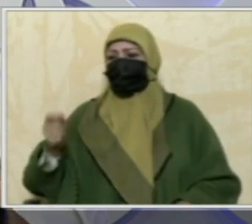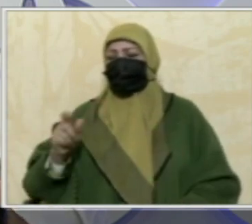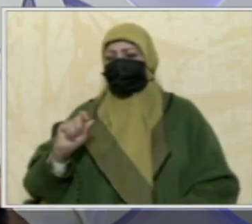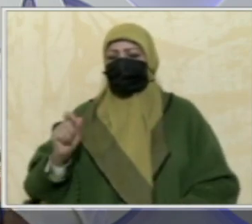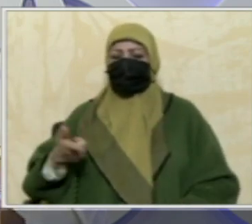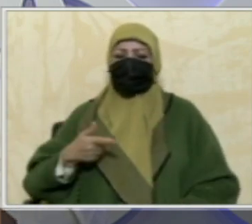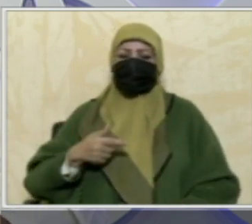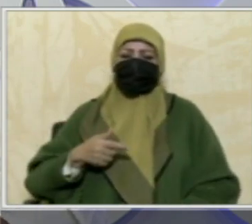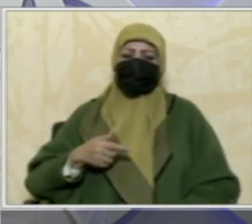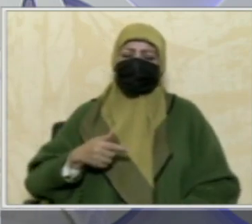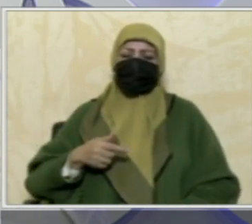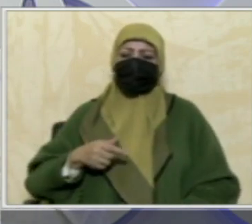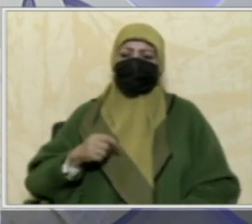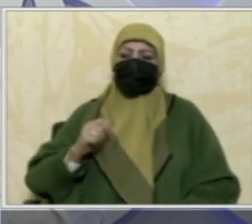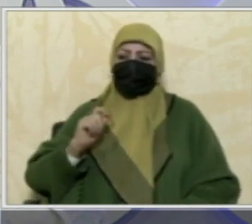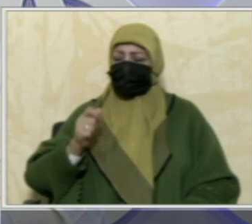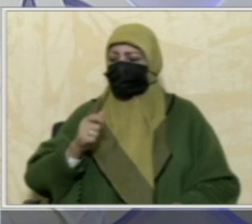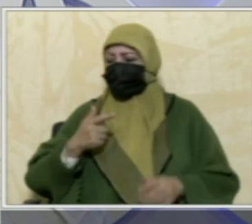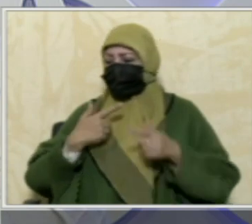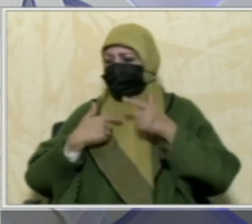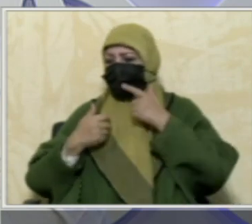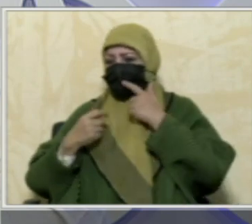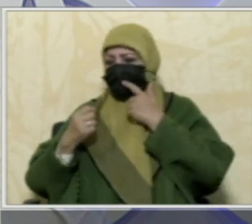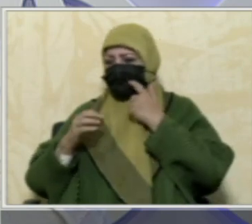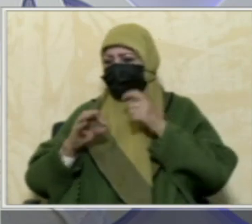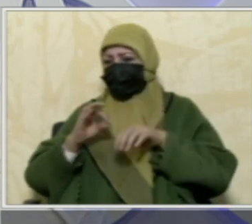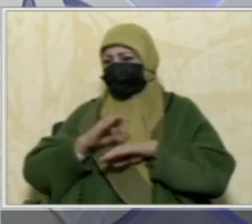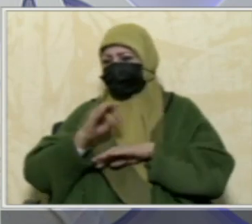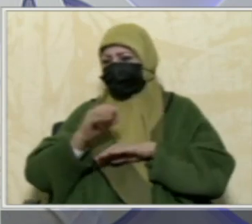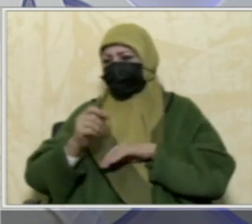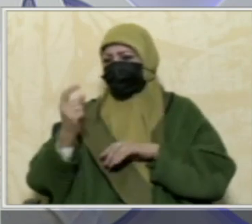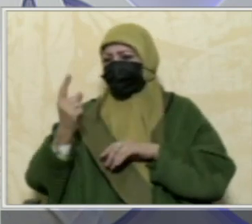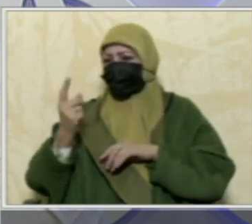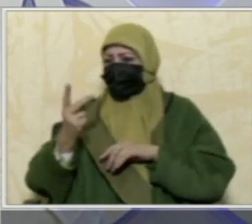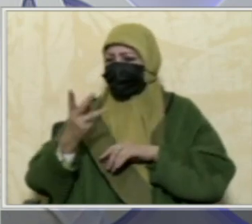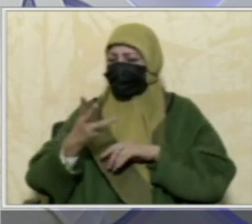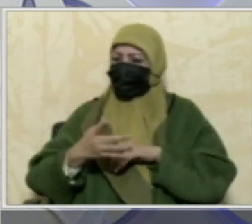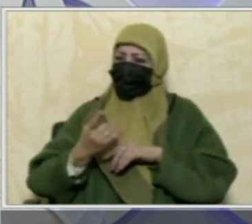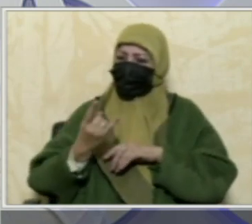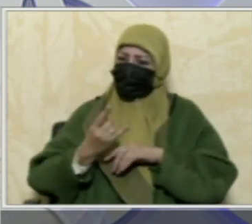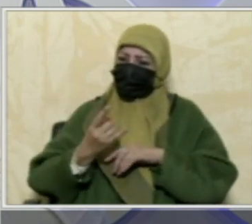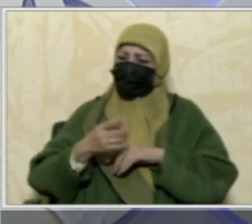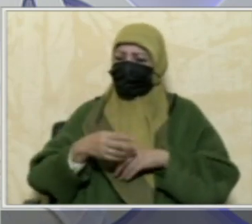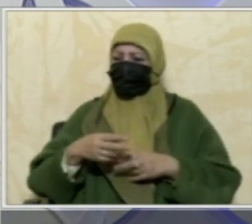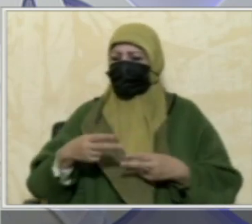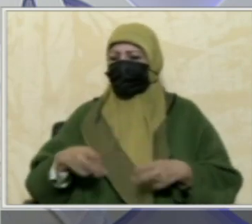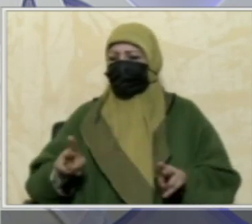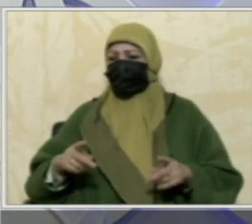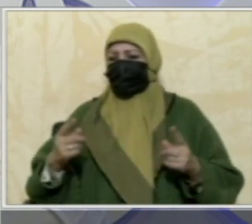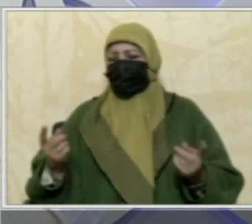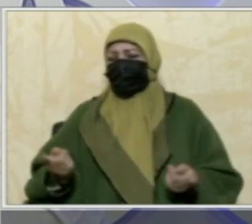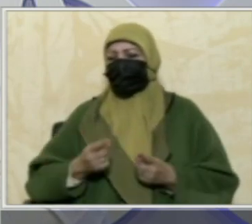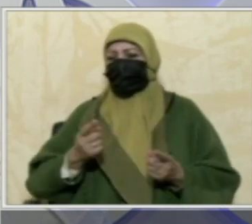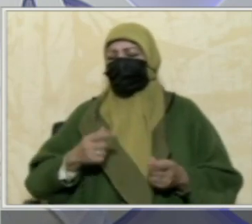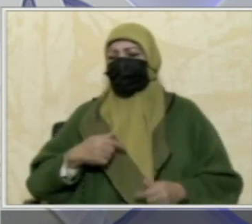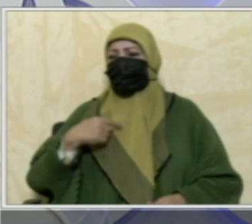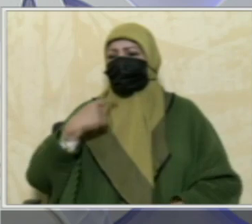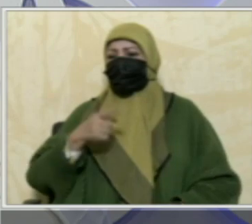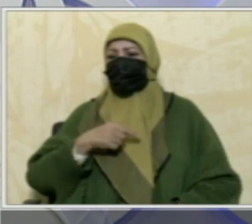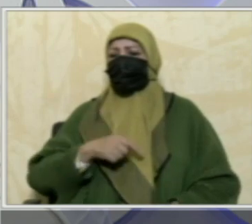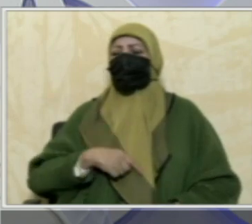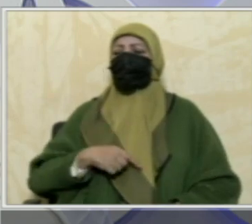تاخرت لايام مثلا فلا باس بذلك ان شاء الله اما ما يقول بعض الناس لا تسمى اضحيه ولا